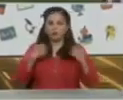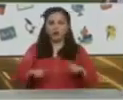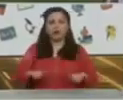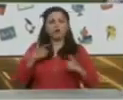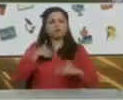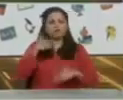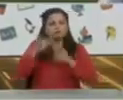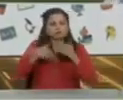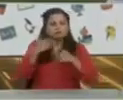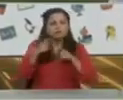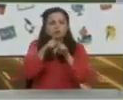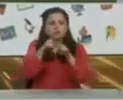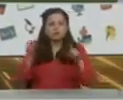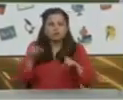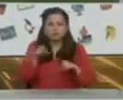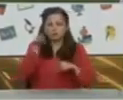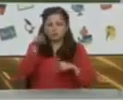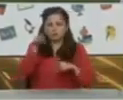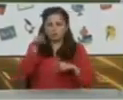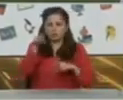तरीका आपने चुना है,